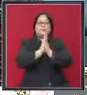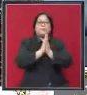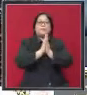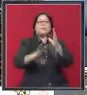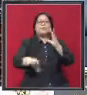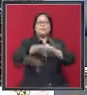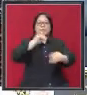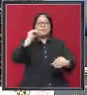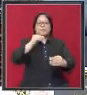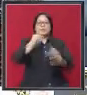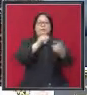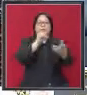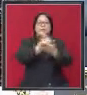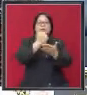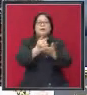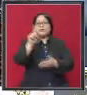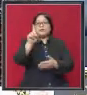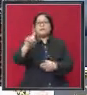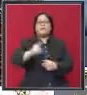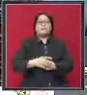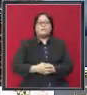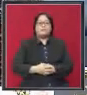untuk membuat pengeluaran dari akaun satu.